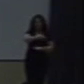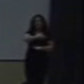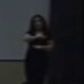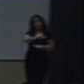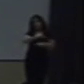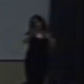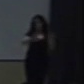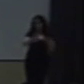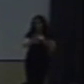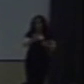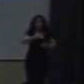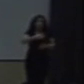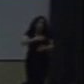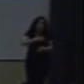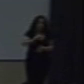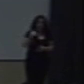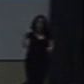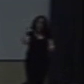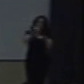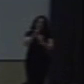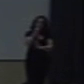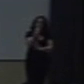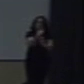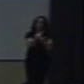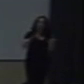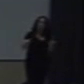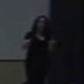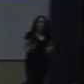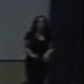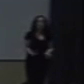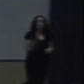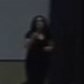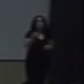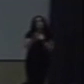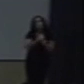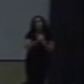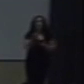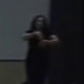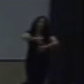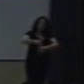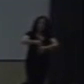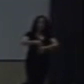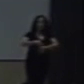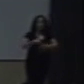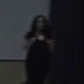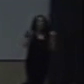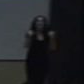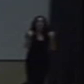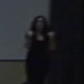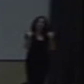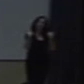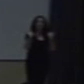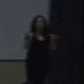jo porto 2 anys i mig amb aquest títol de responsabilitat social, de direcció de responsabilitat social, però